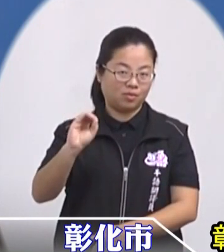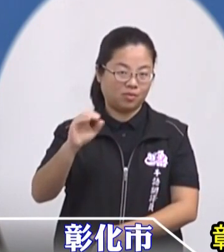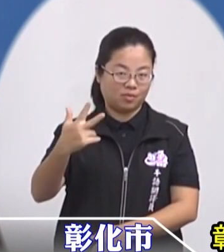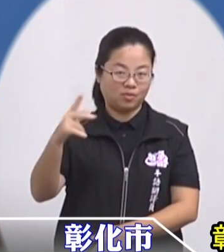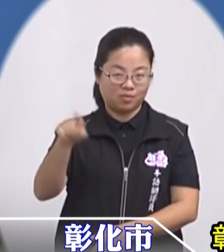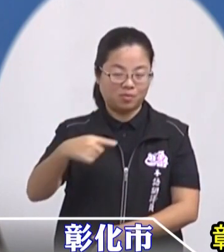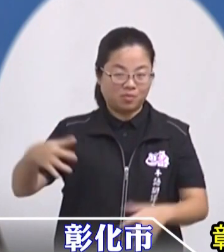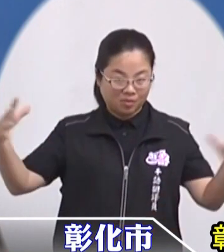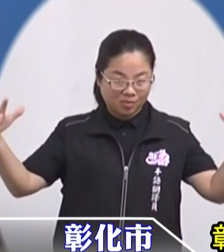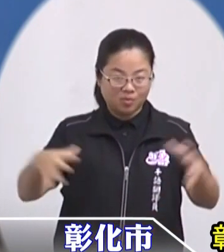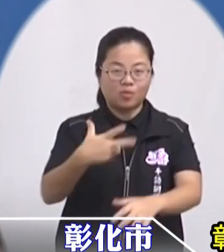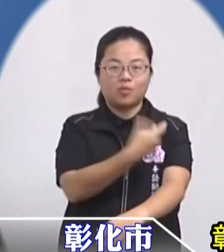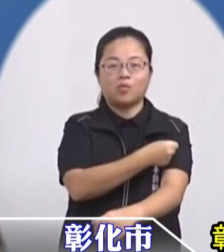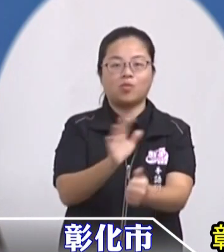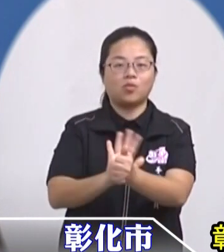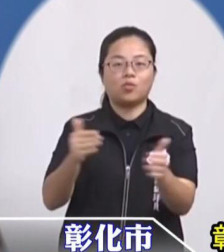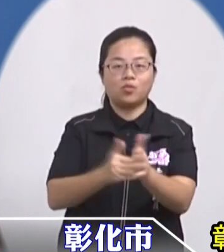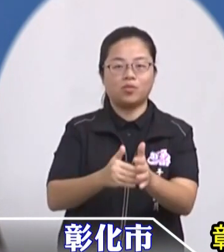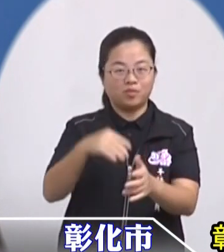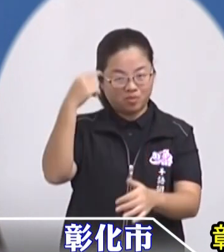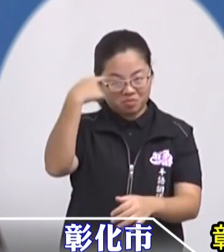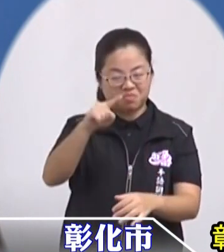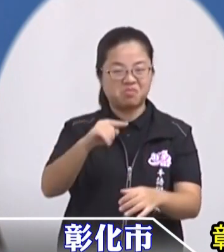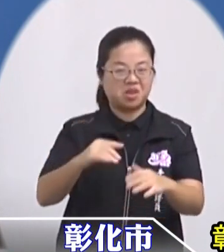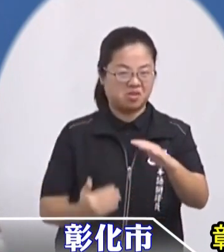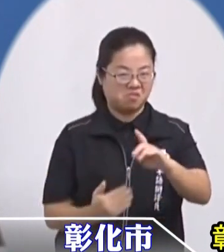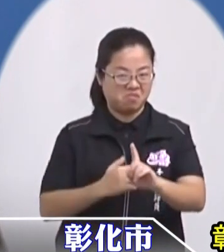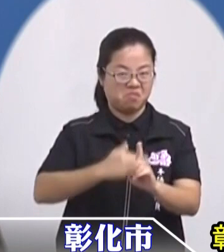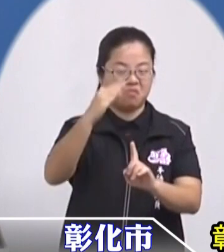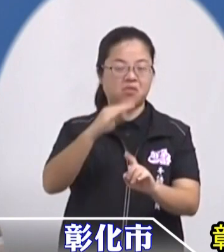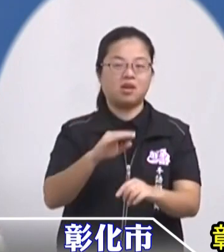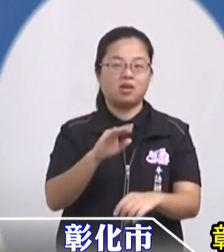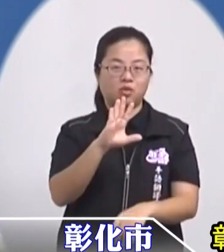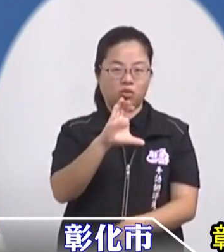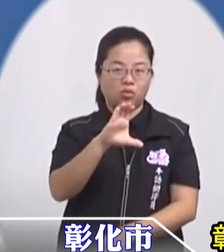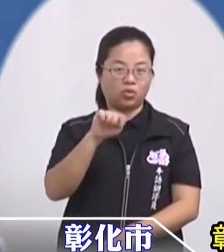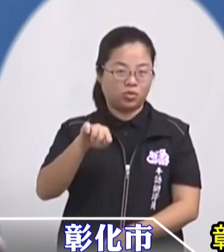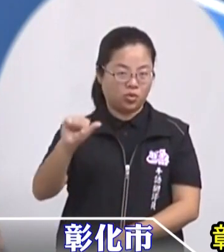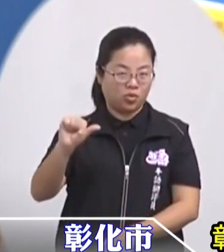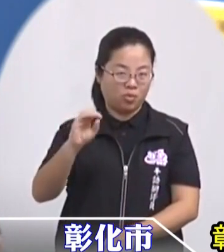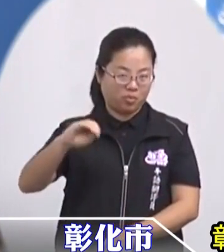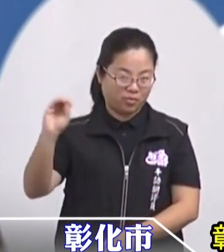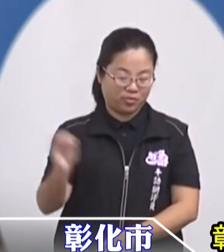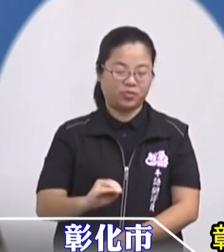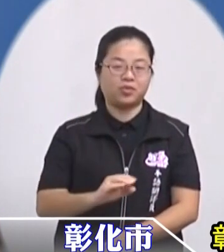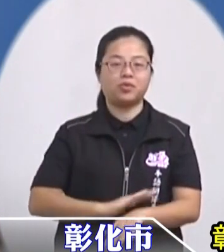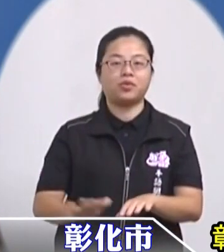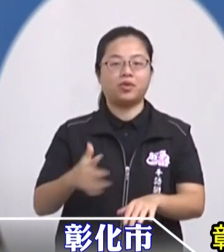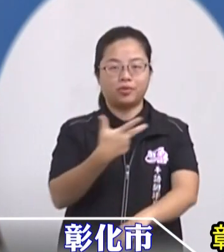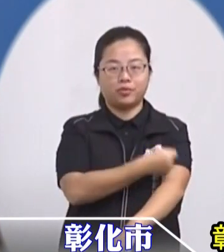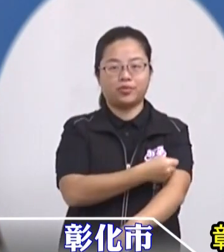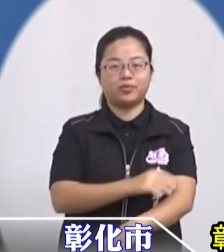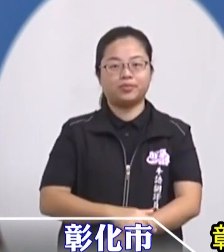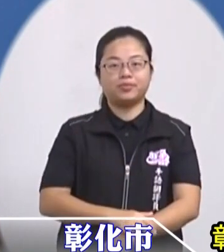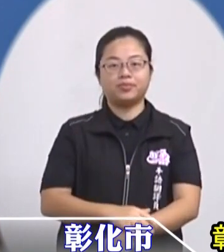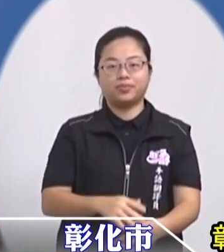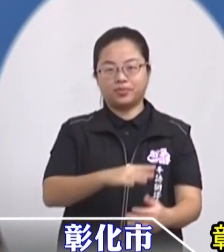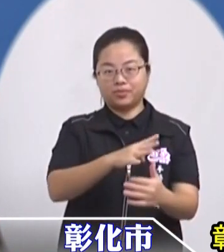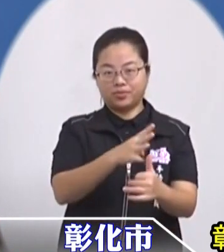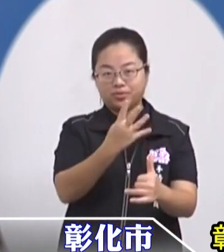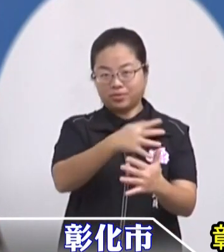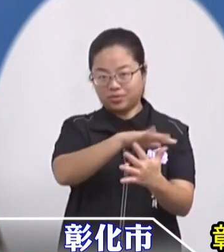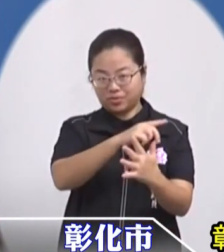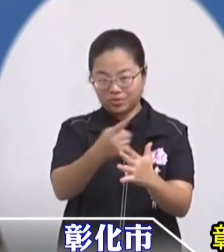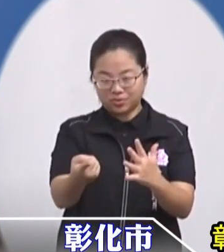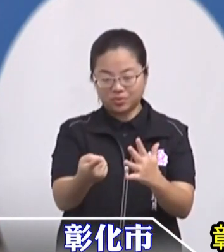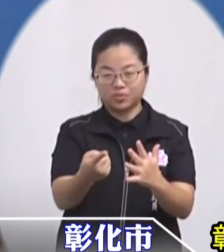一起打完，我们预估明天会有99.5%的一个施打率哈。好，来，那第四轮完